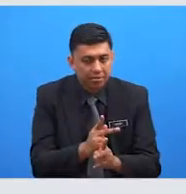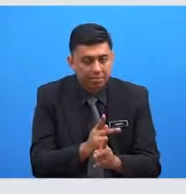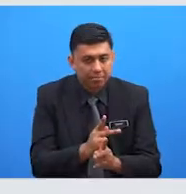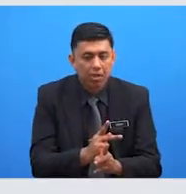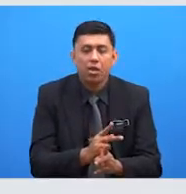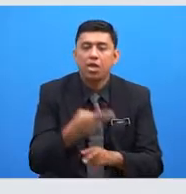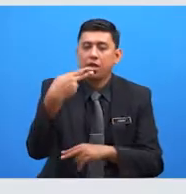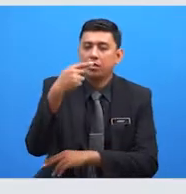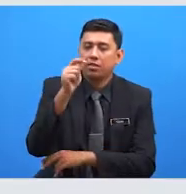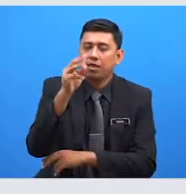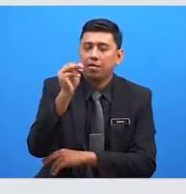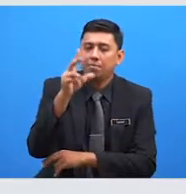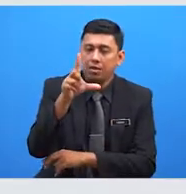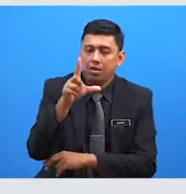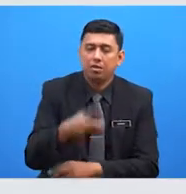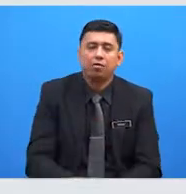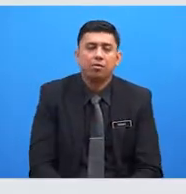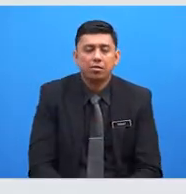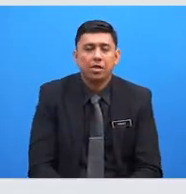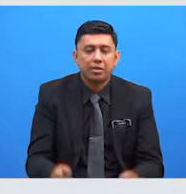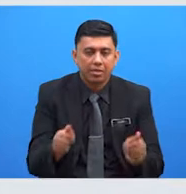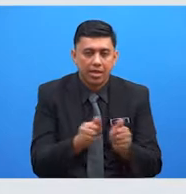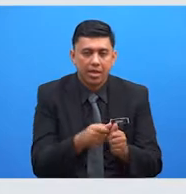Simpan kod HTML dengan nama fail